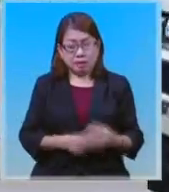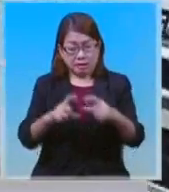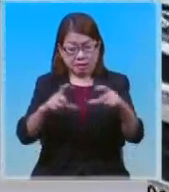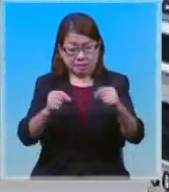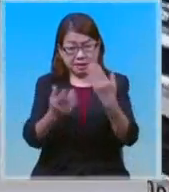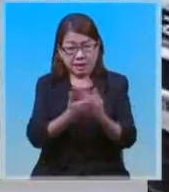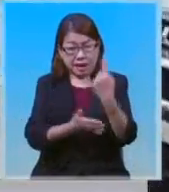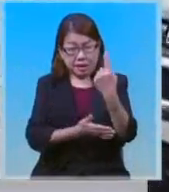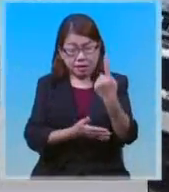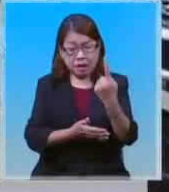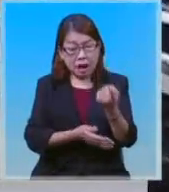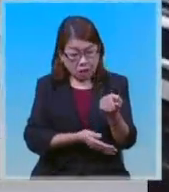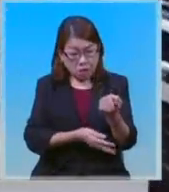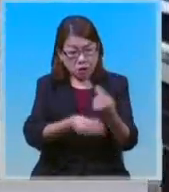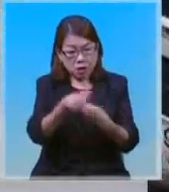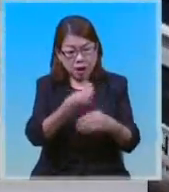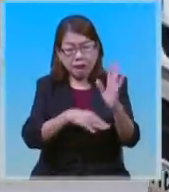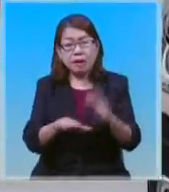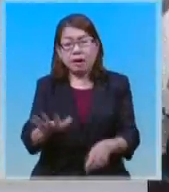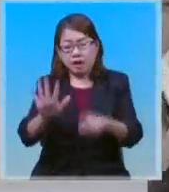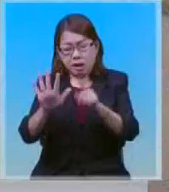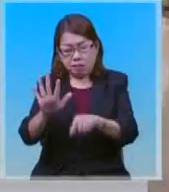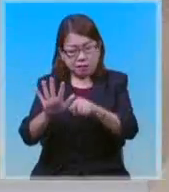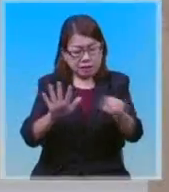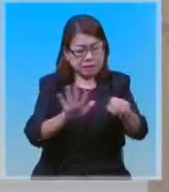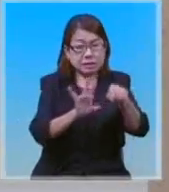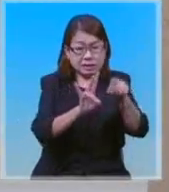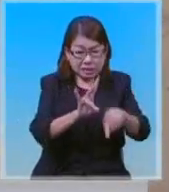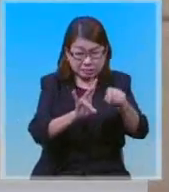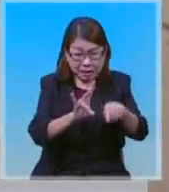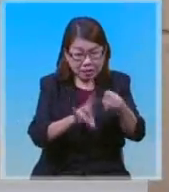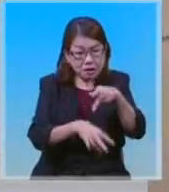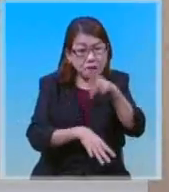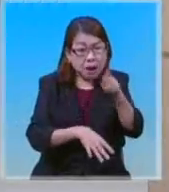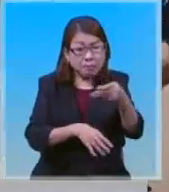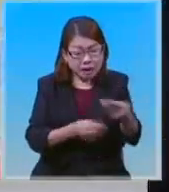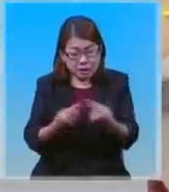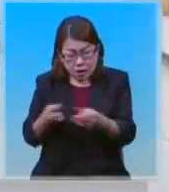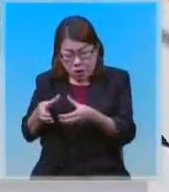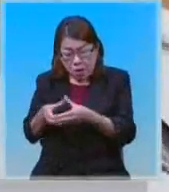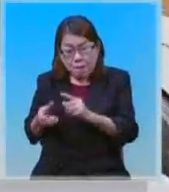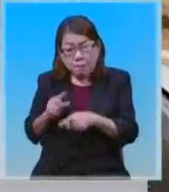จำหน่าย 5,000 ถึง 7,000 บาทส่วนเพื่อนร่วมขบวนการค่ะเห็นว่าถูกเจ้าหน้าที่ตำร